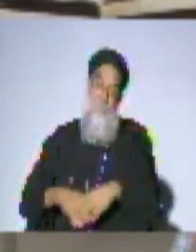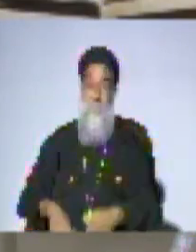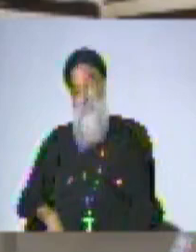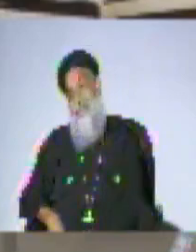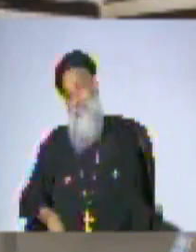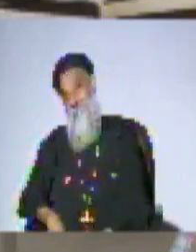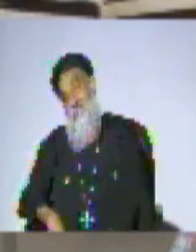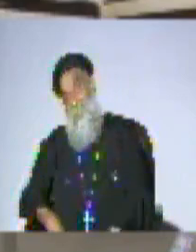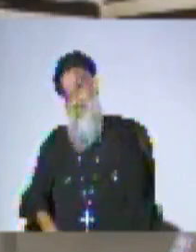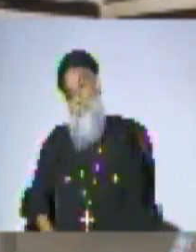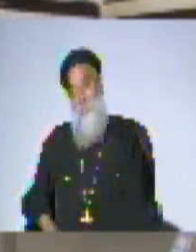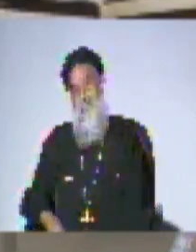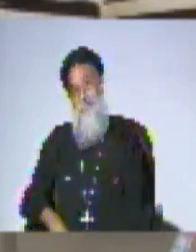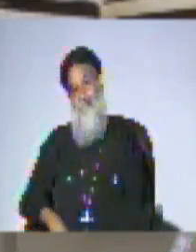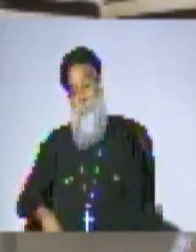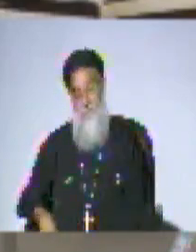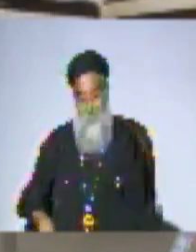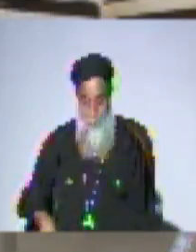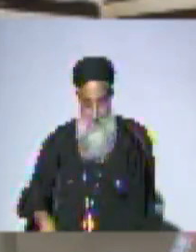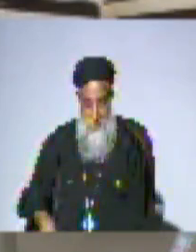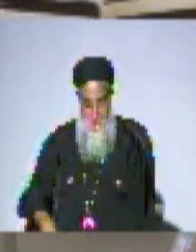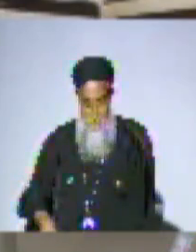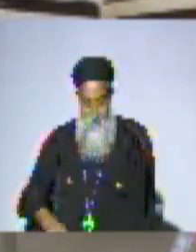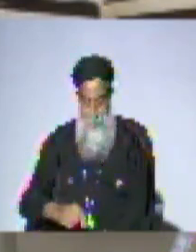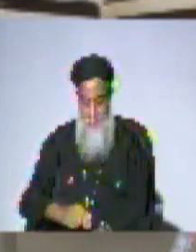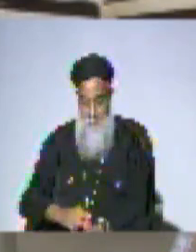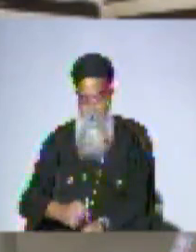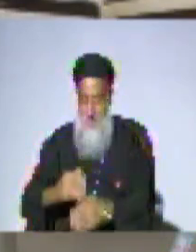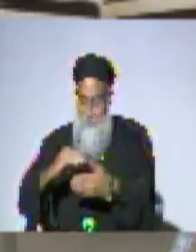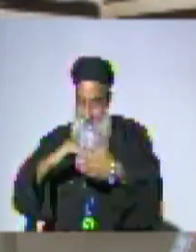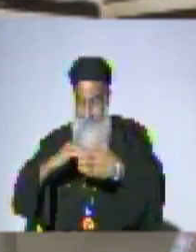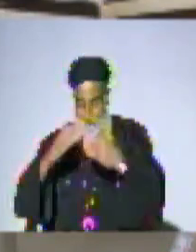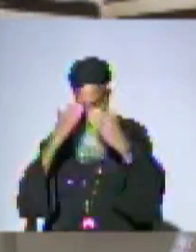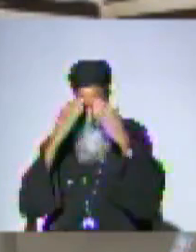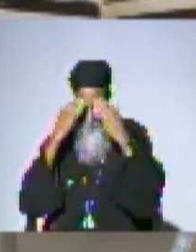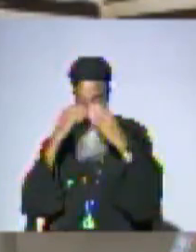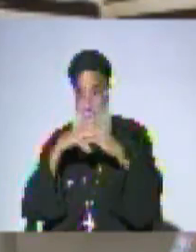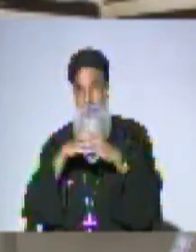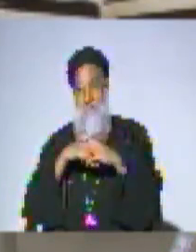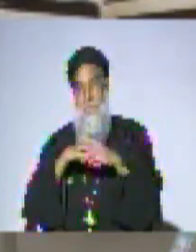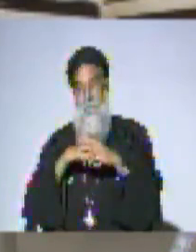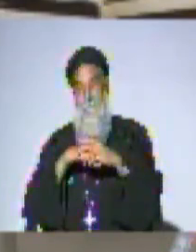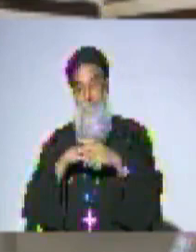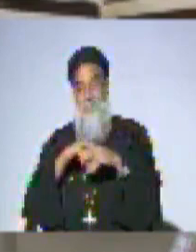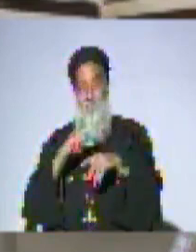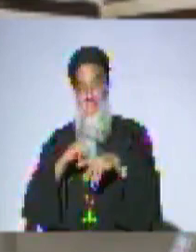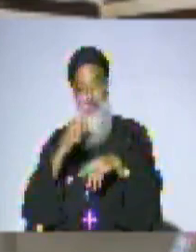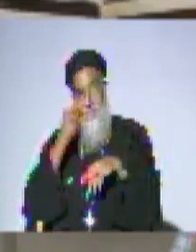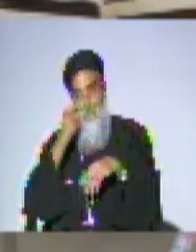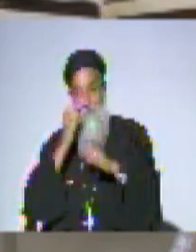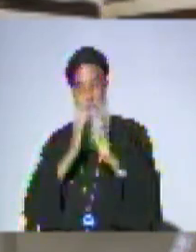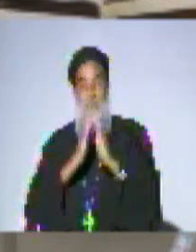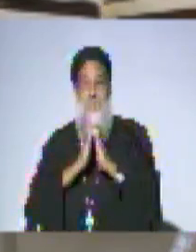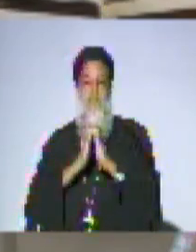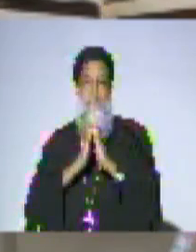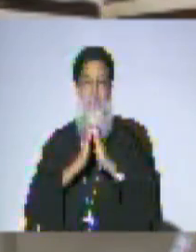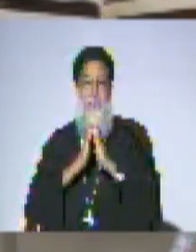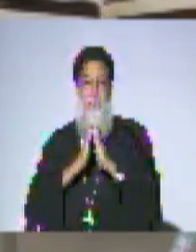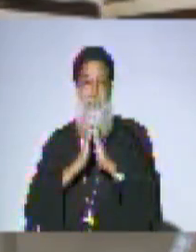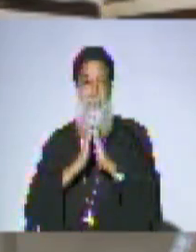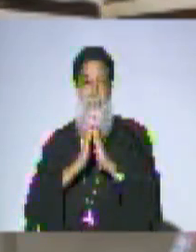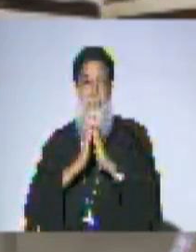حاجة يعني الإنسان لا يستحقها. عشان كده بنقول الصلاة بتاع